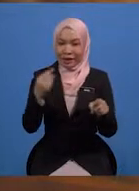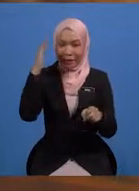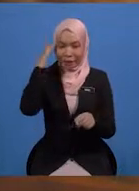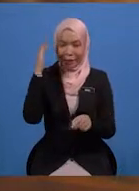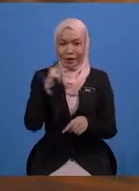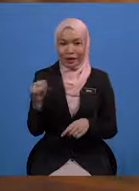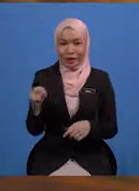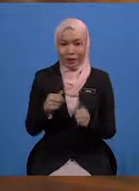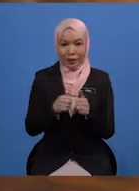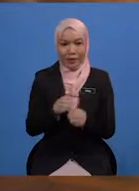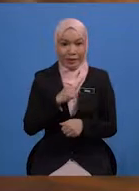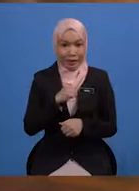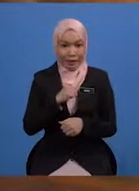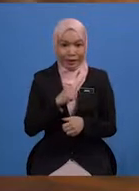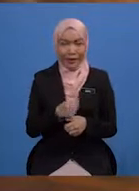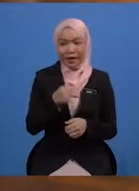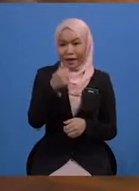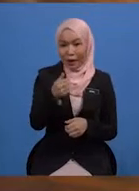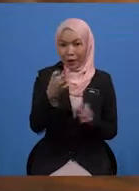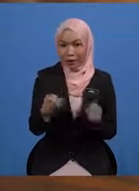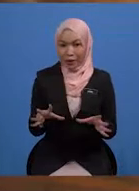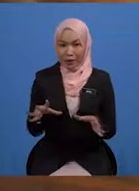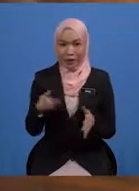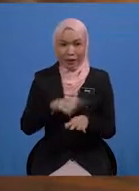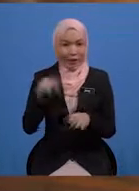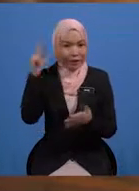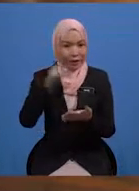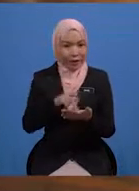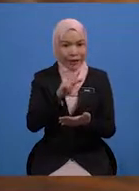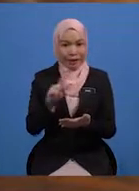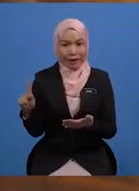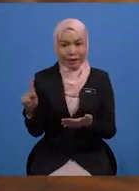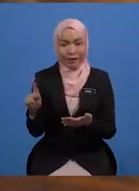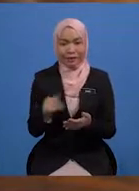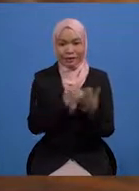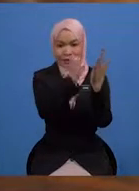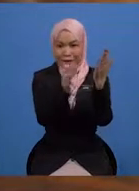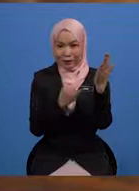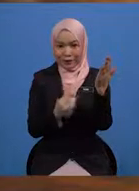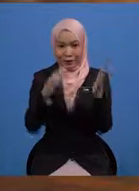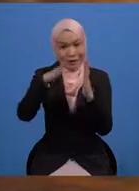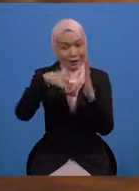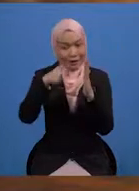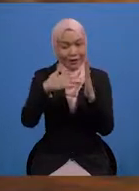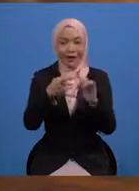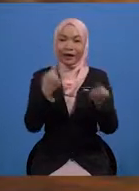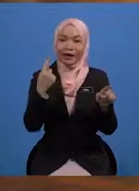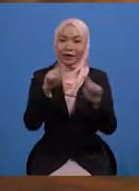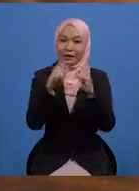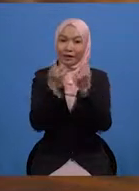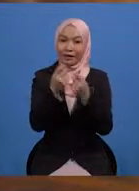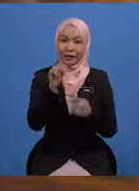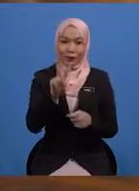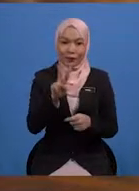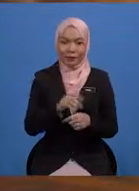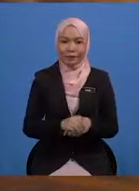pengetahuan kamu yang sedia ada semasa kamu diperkenalkan berkenaan seni catan sejak tingkatan 2.